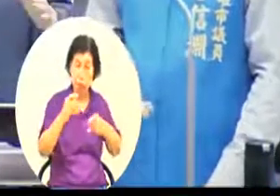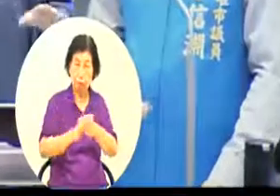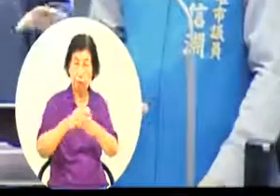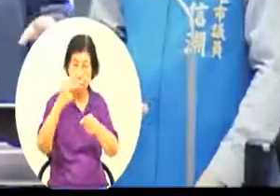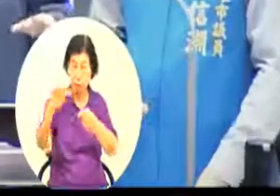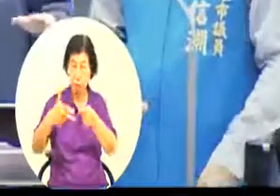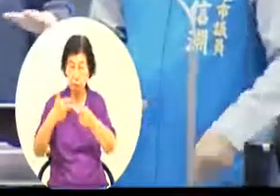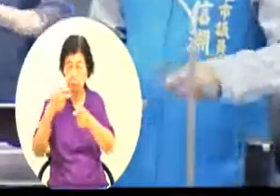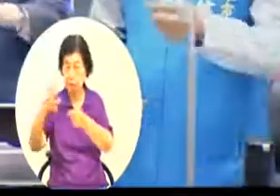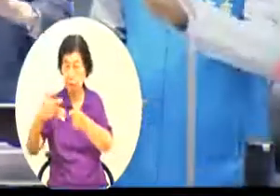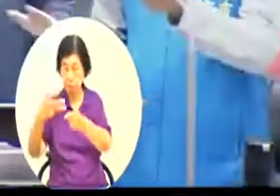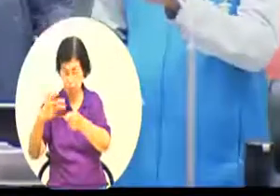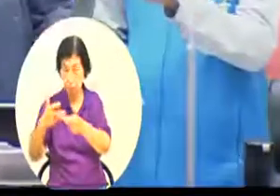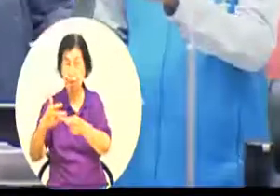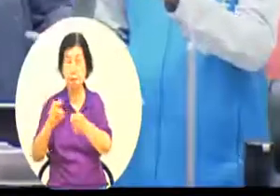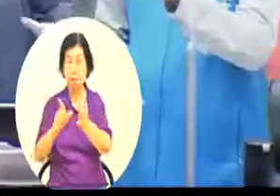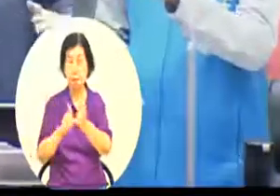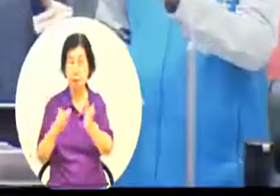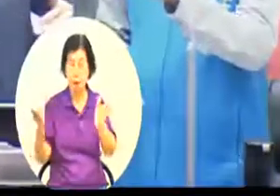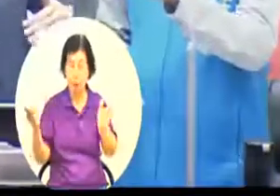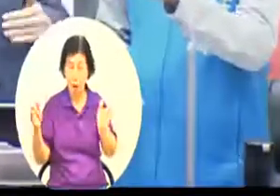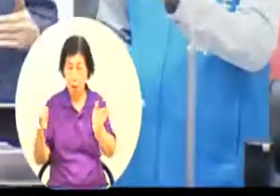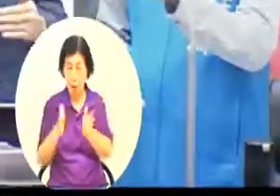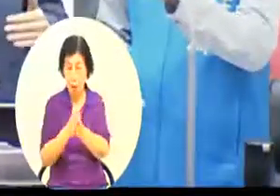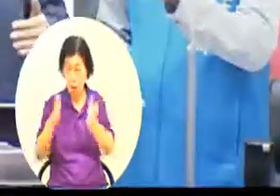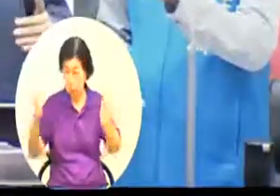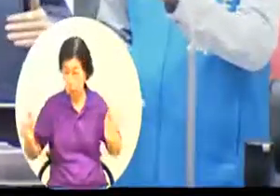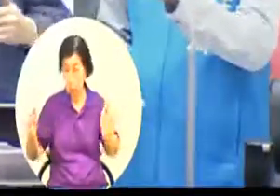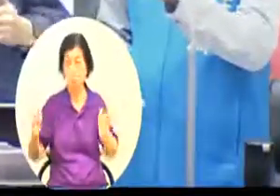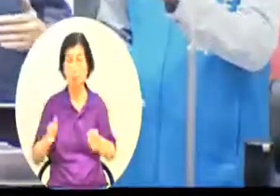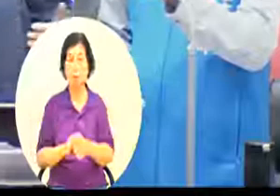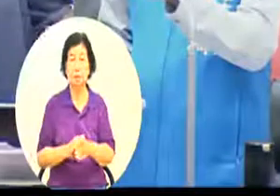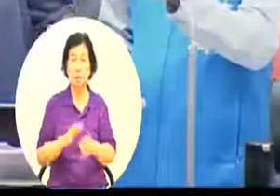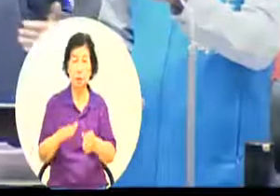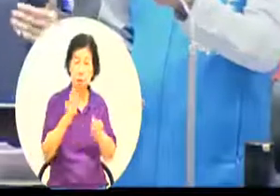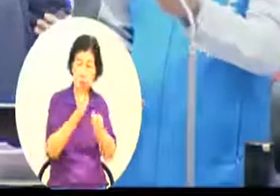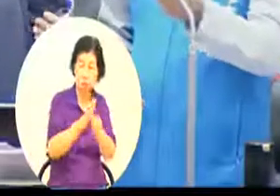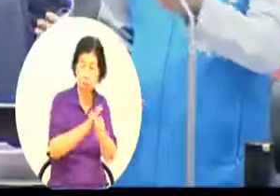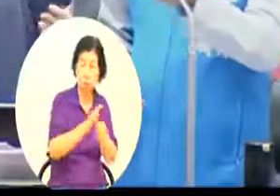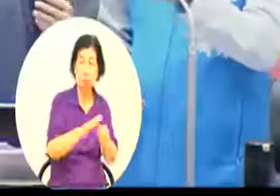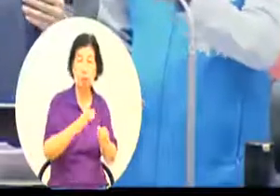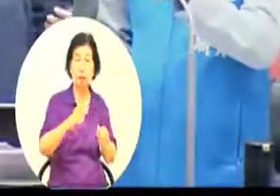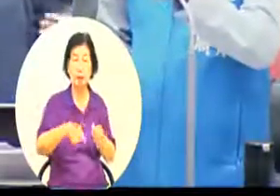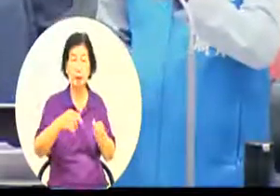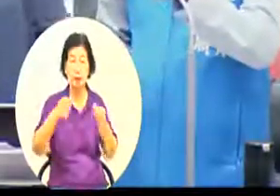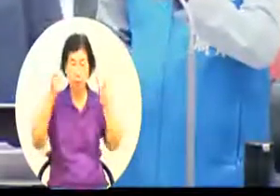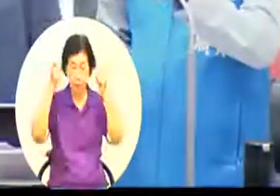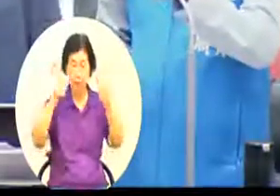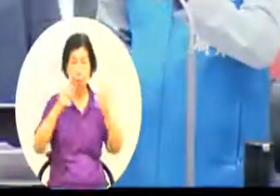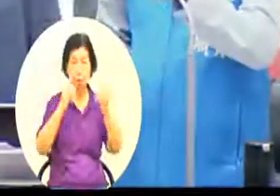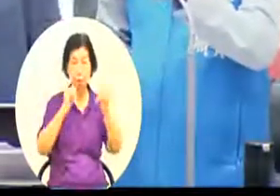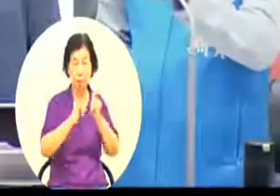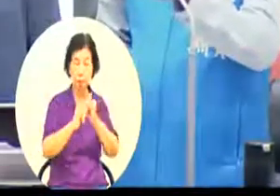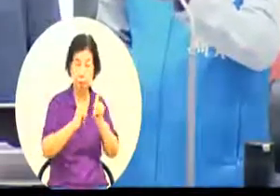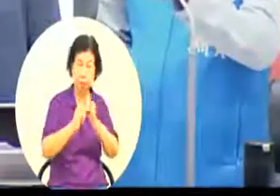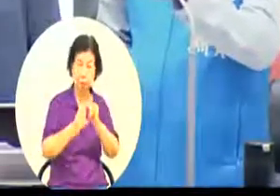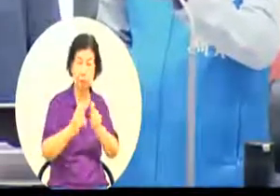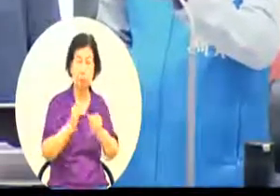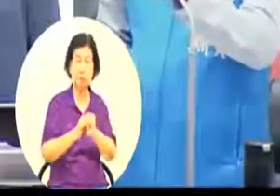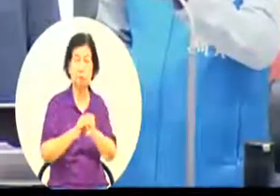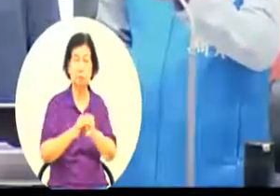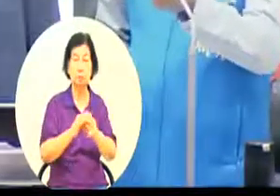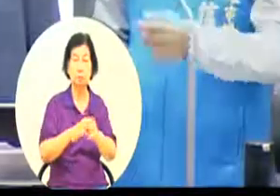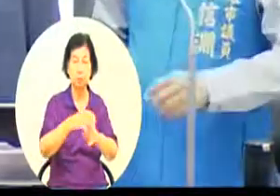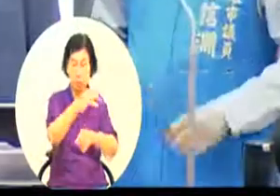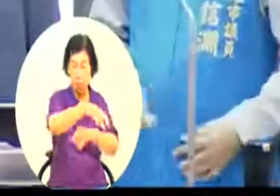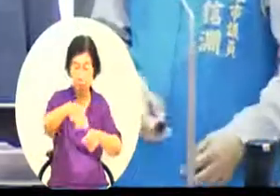带好高雄人口四周围捷运的四周整体的发展。我想这个